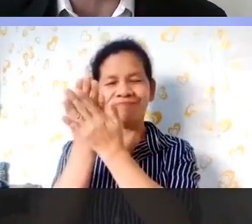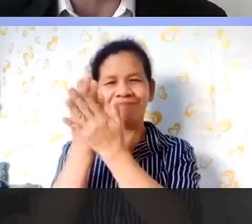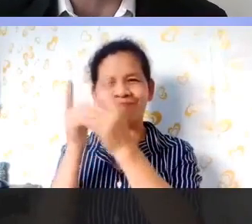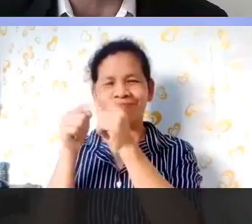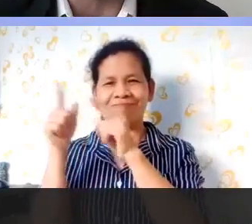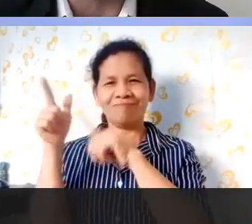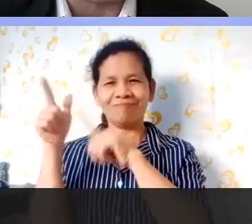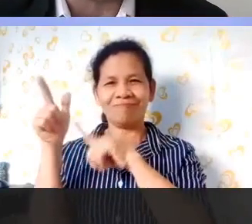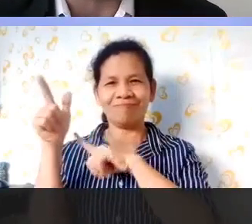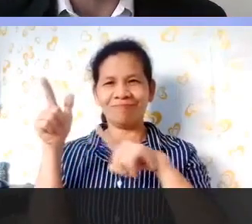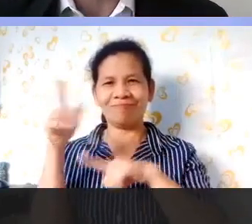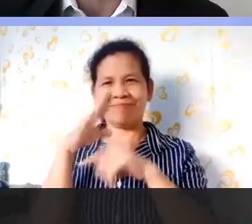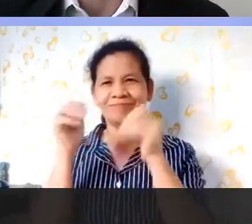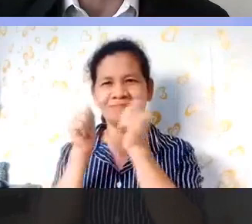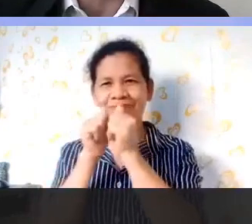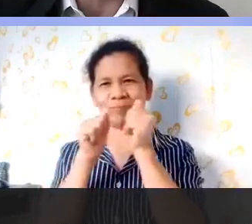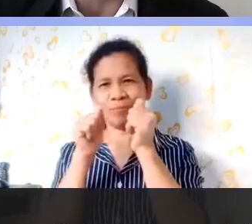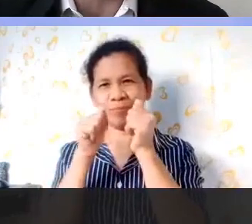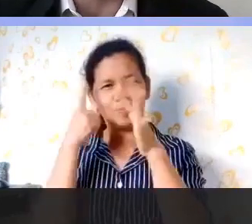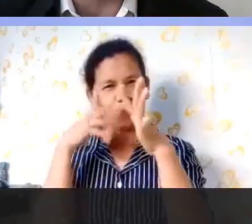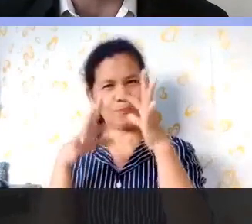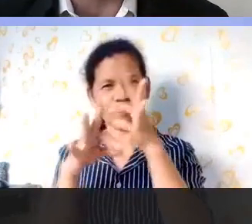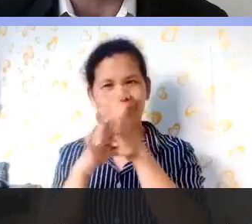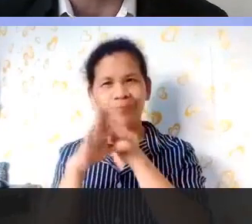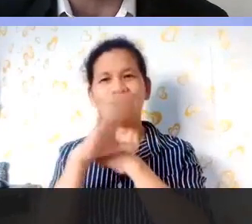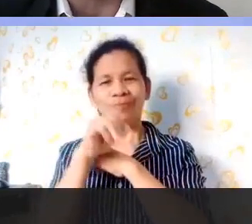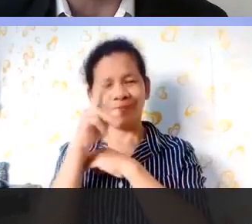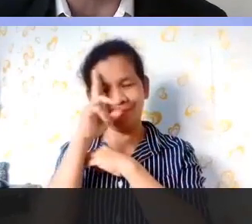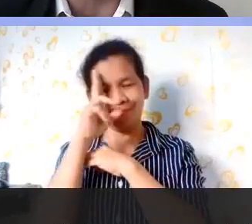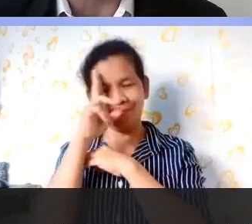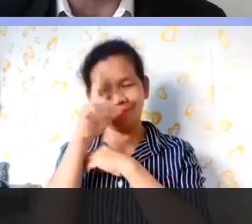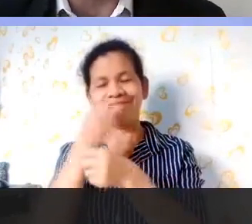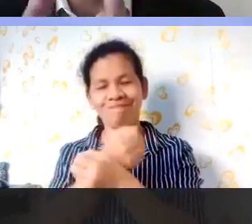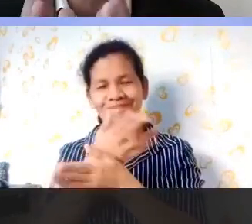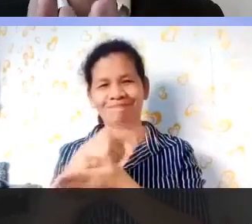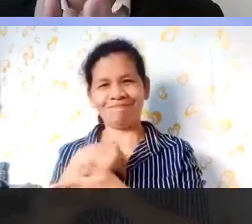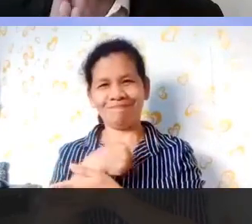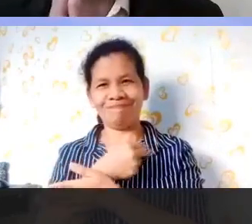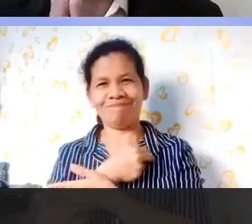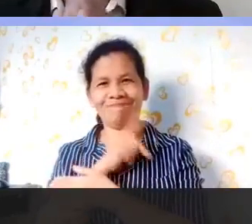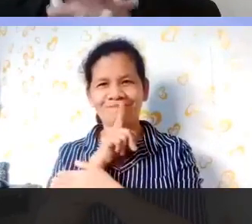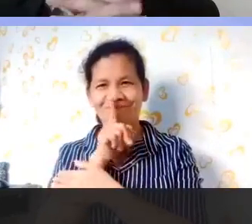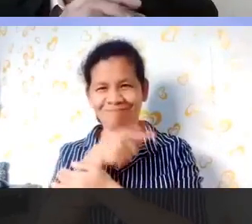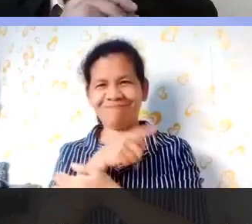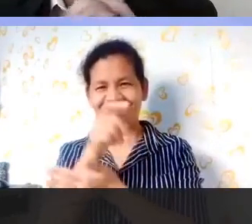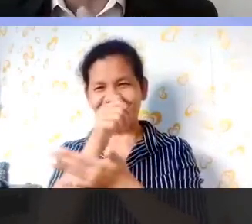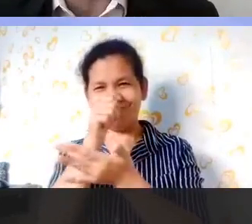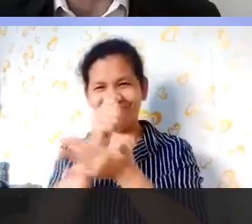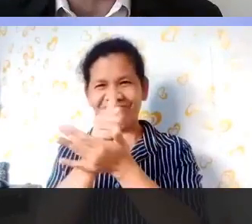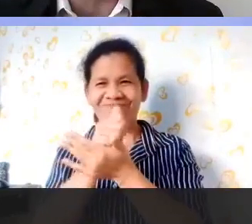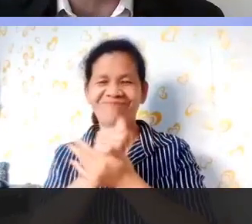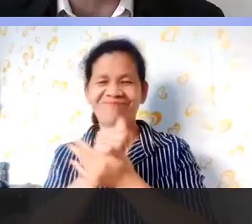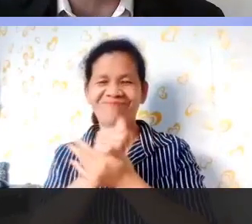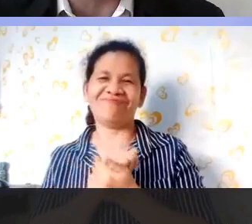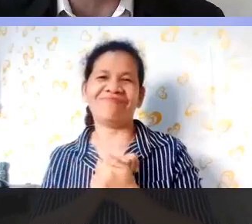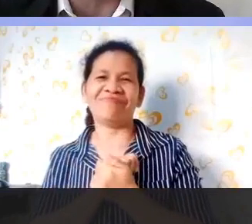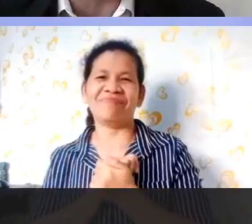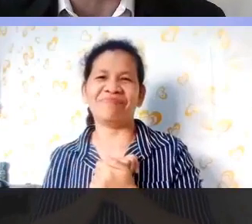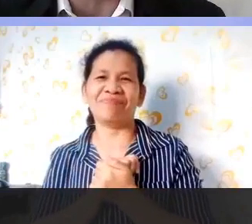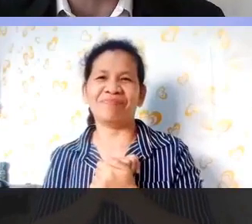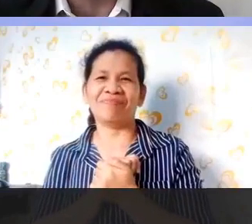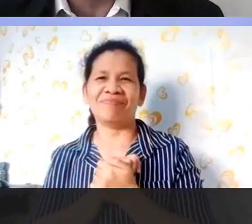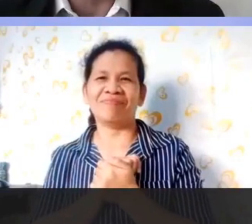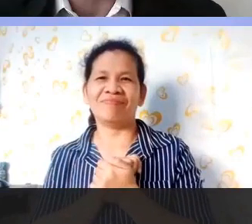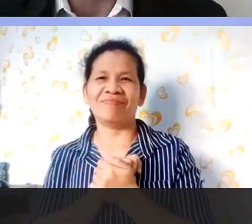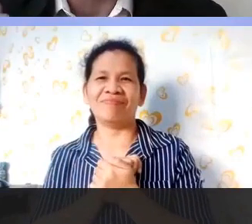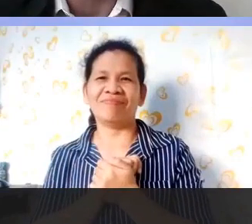may pananampalataya at ito'y ibibigay sa atin ng Panginoon. Amen po. Tutuwa po tayo kay Ma'am Wilma